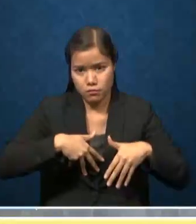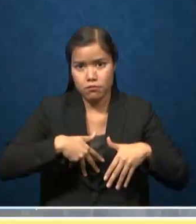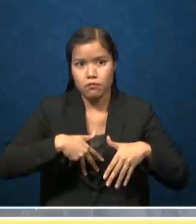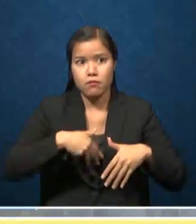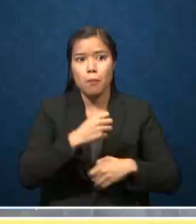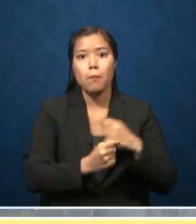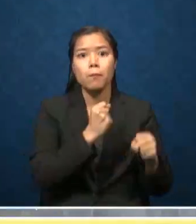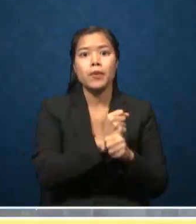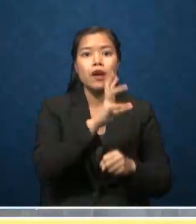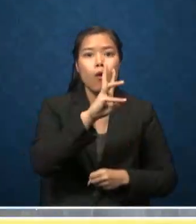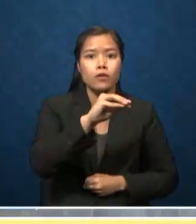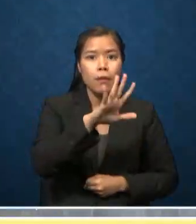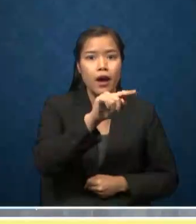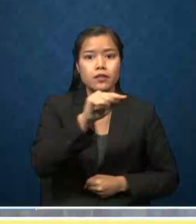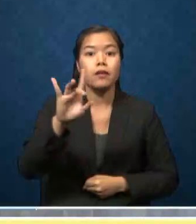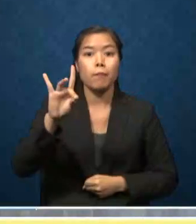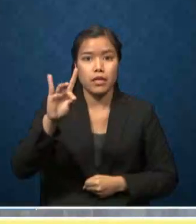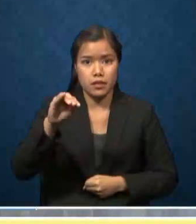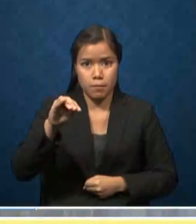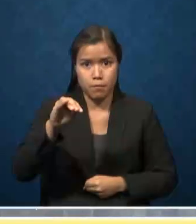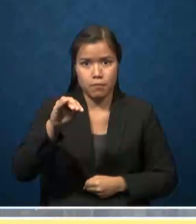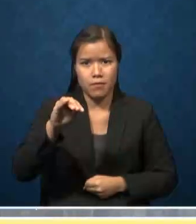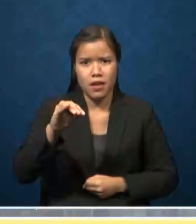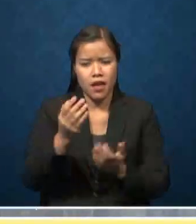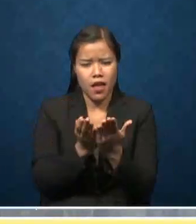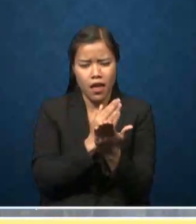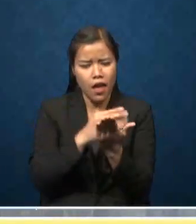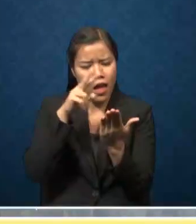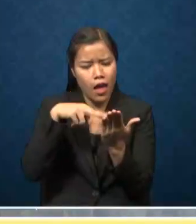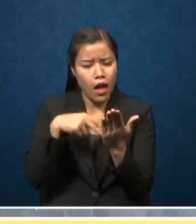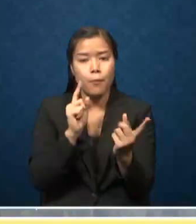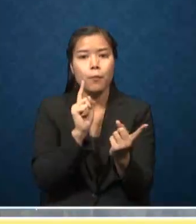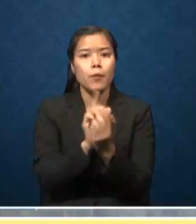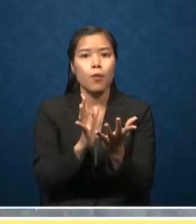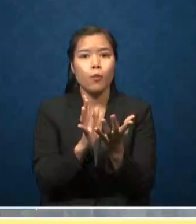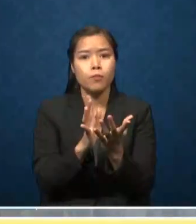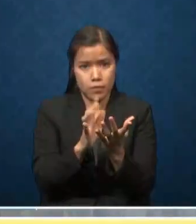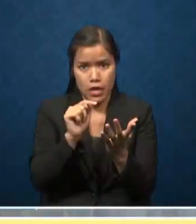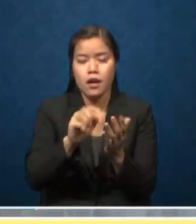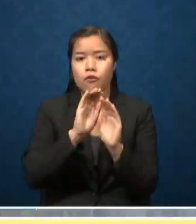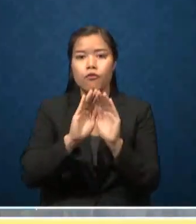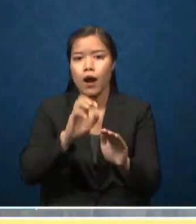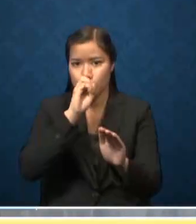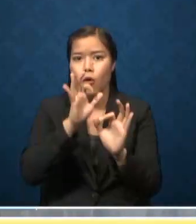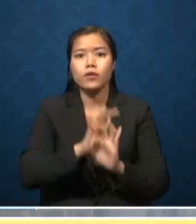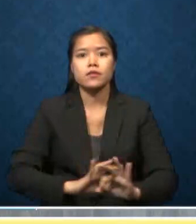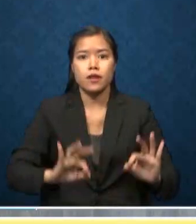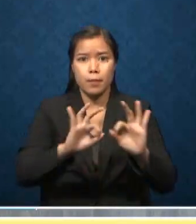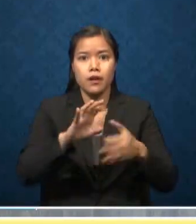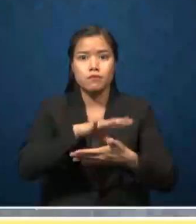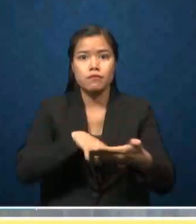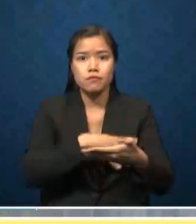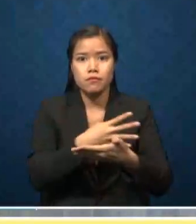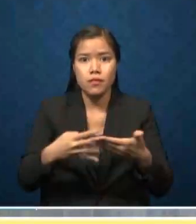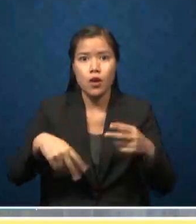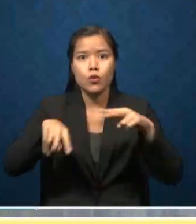80ผมอ่านในบรรณานุกรมท่านไม่เจอก็เลยเรียนท่านว่าอันนี้สำคัญนะครับเขาวางแผนให้ดูคน